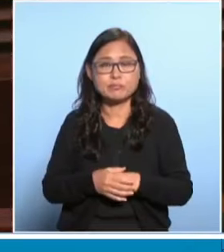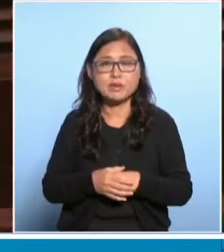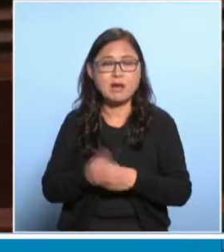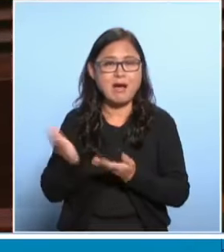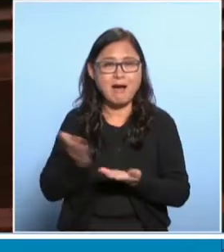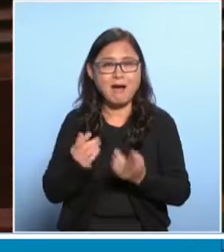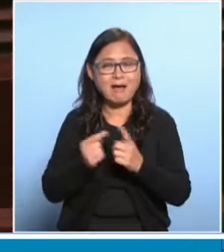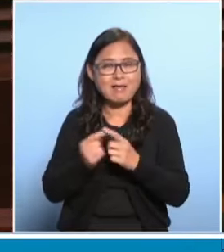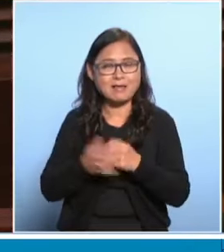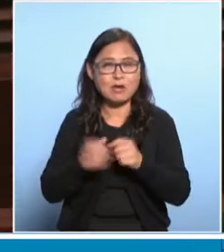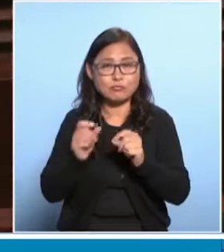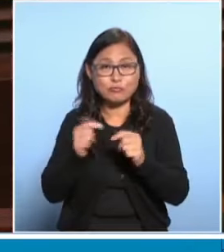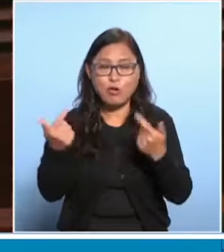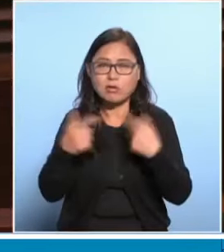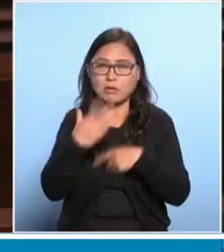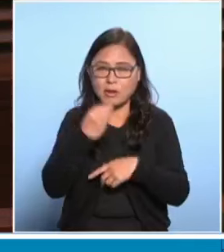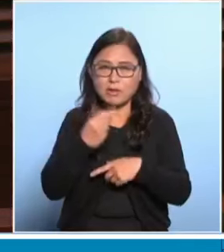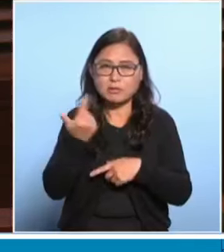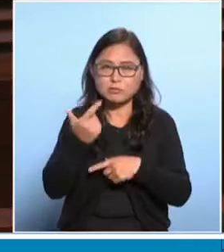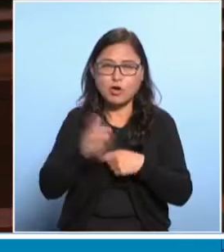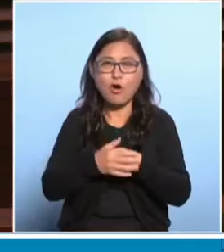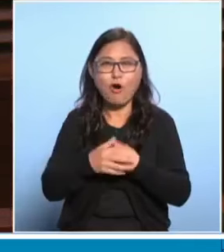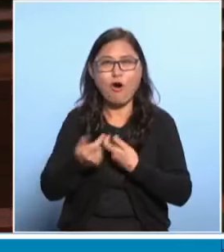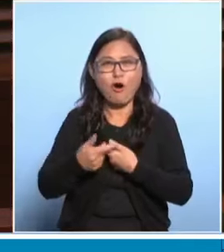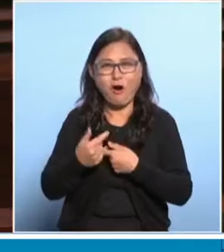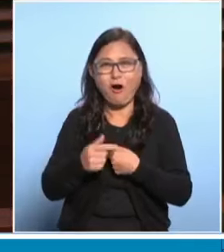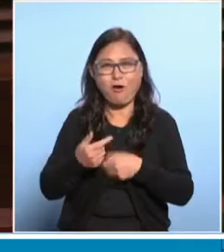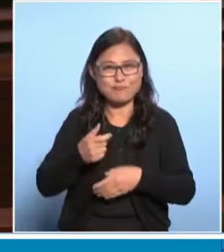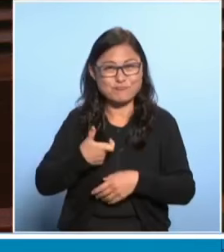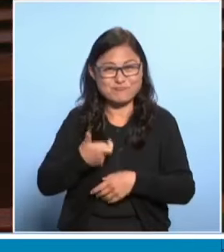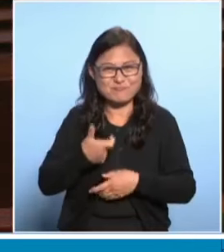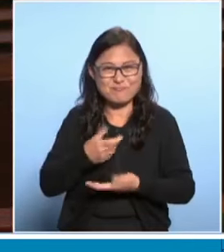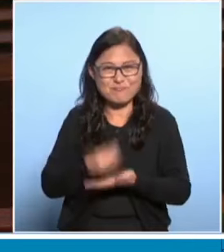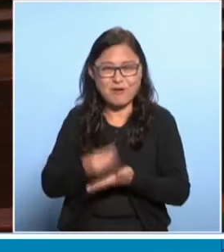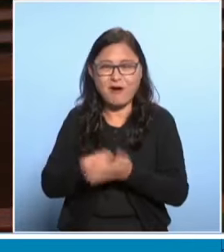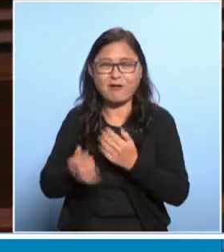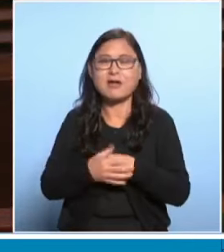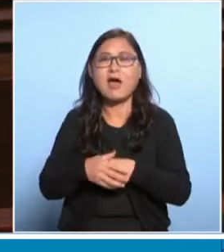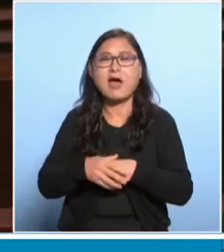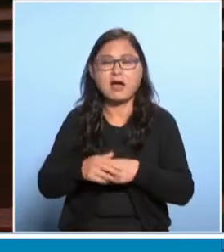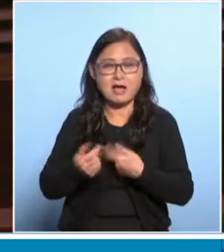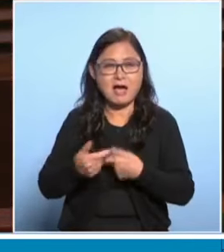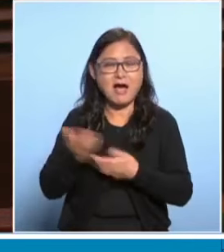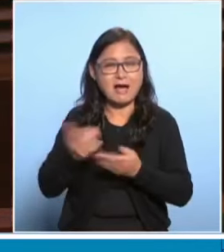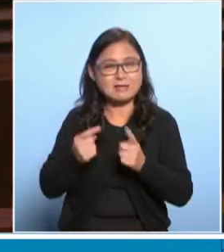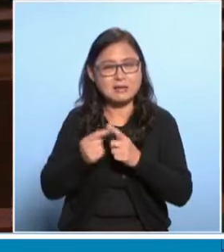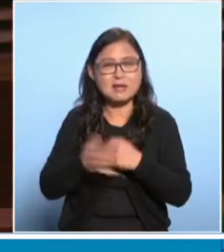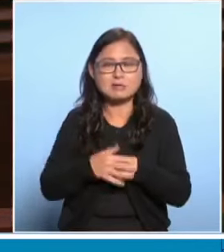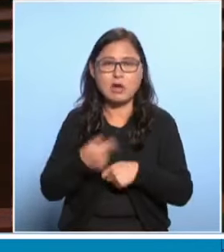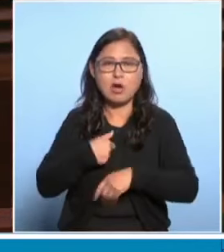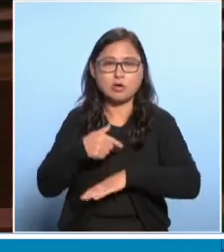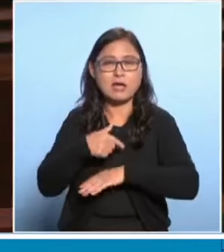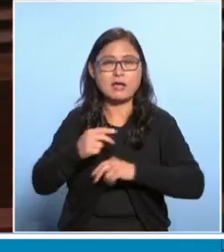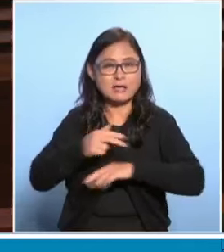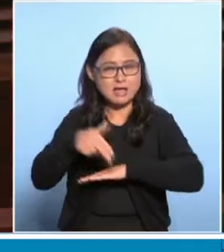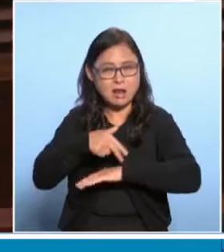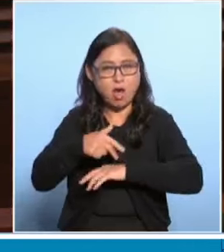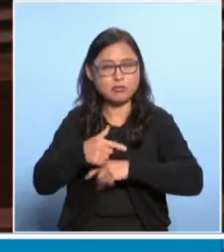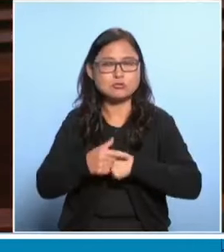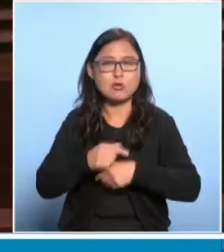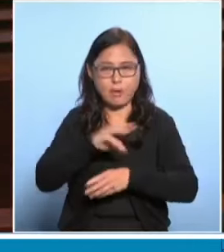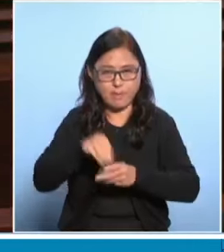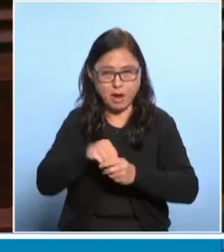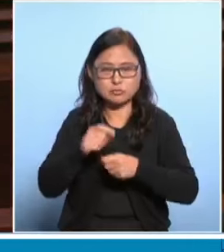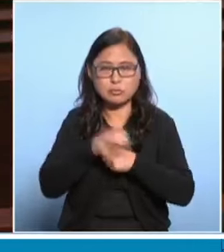源，吸引更加多高增值過夜旅客，一直是香港發展旅遊的主要策略之一。政府會繼續同內地相關部